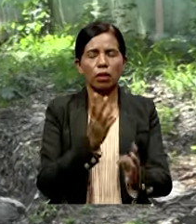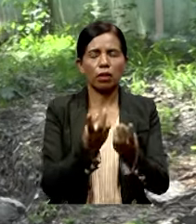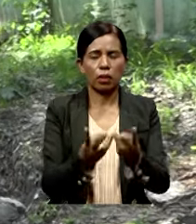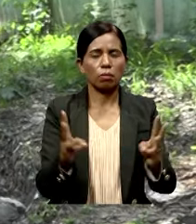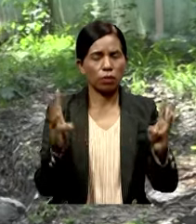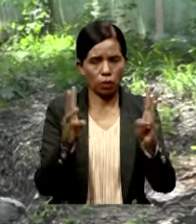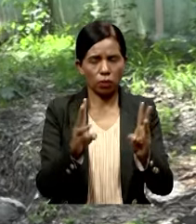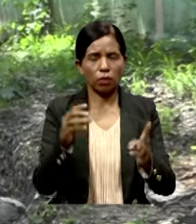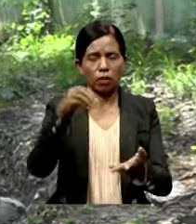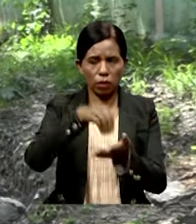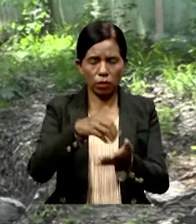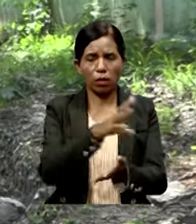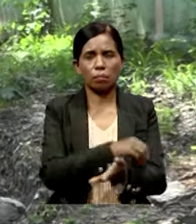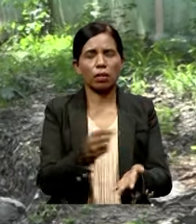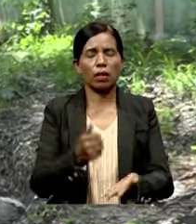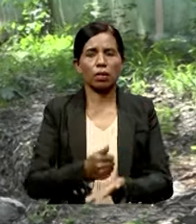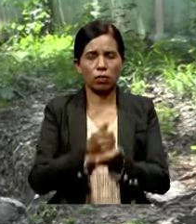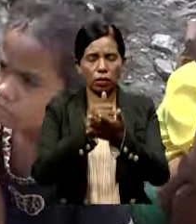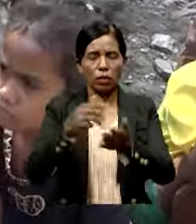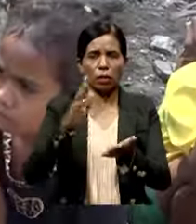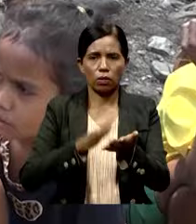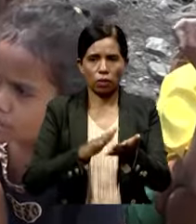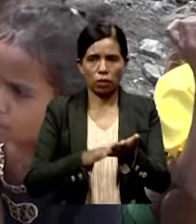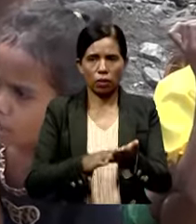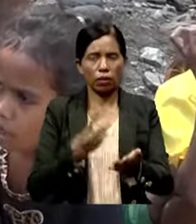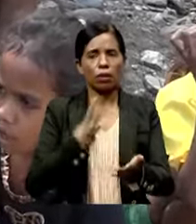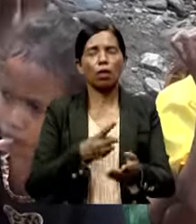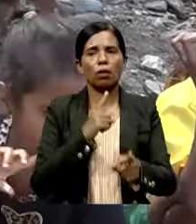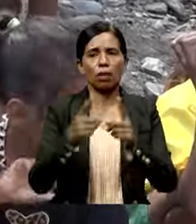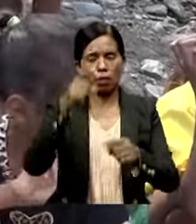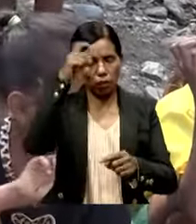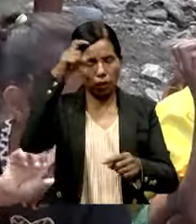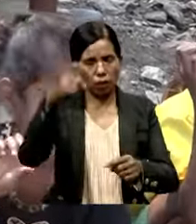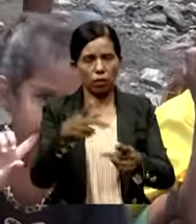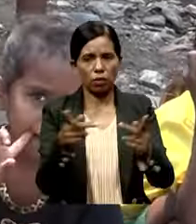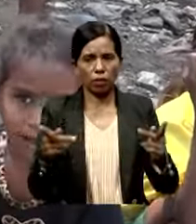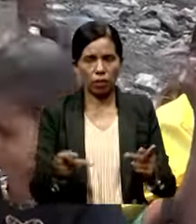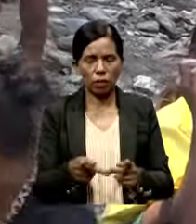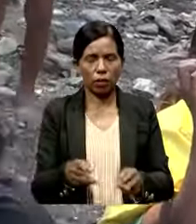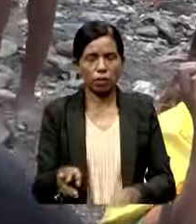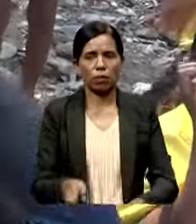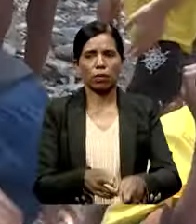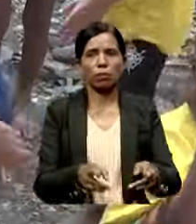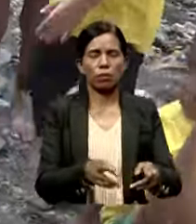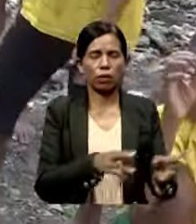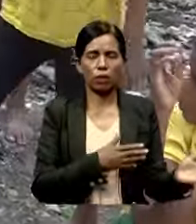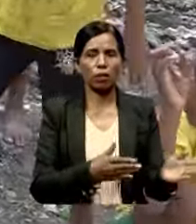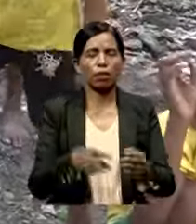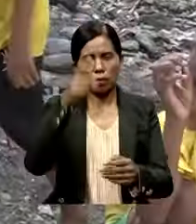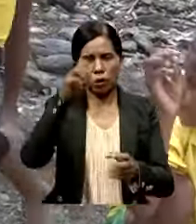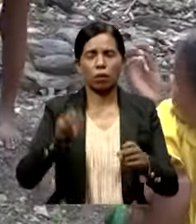tuan ser bela escola agora ita kare ita kolia matene ki matene ko esko faten la ya para mota mai dudu tia ne matene ko